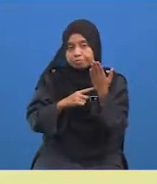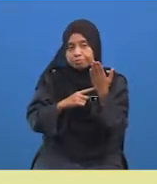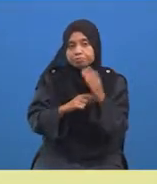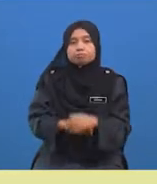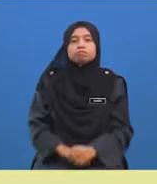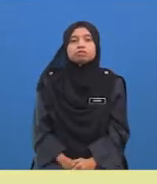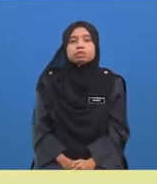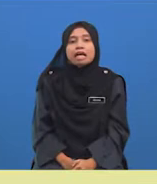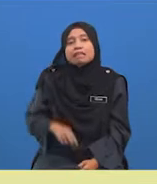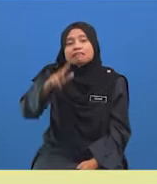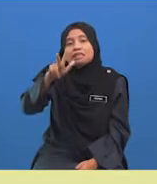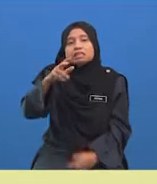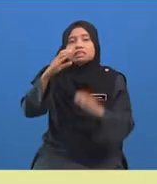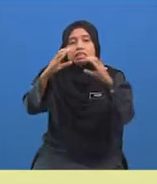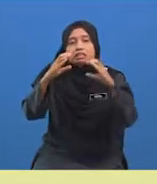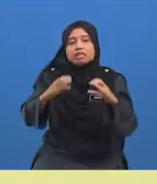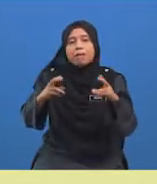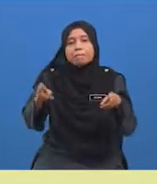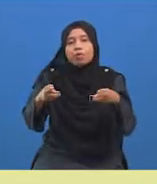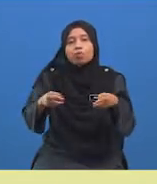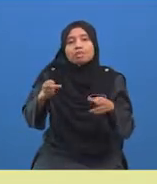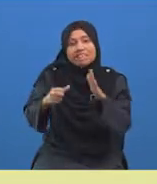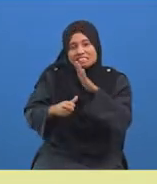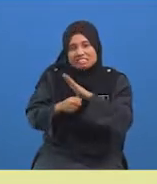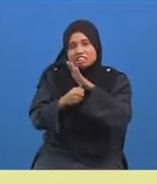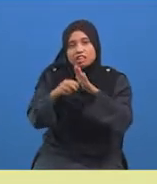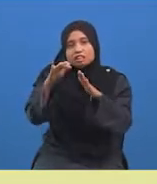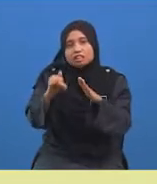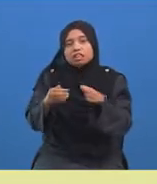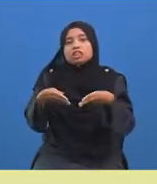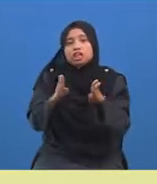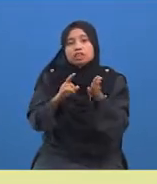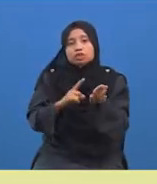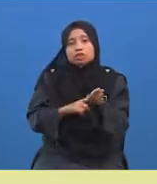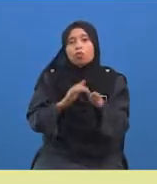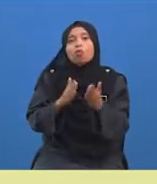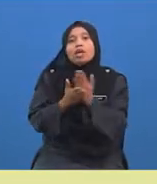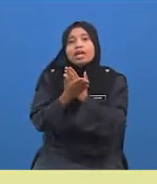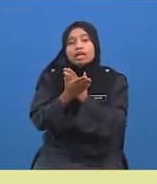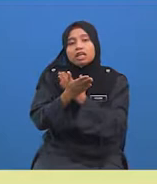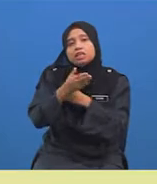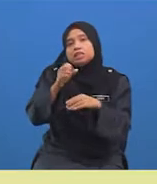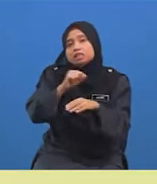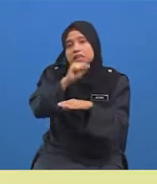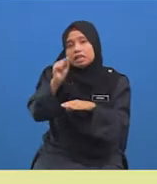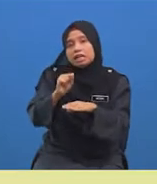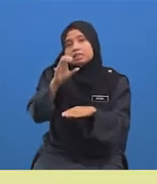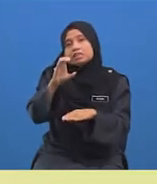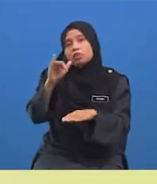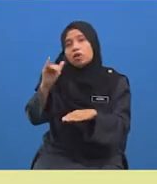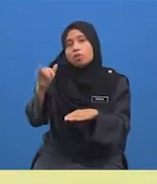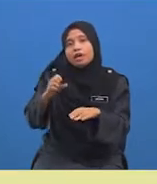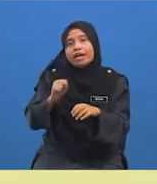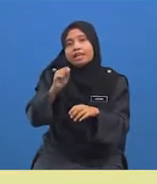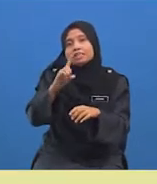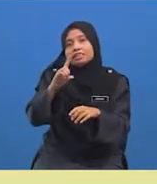iaitu 3 kaedah pengurusan stres yang dijalankan oleh syarikat CYY